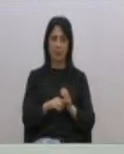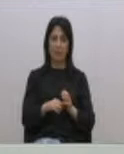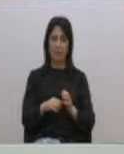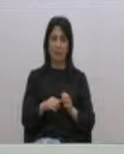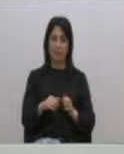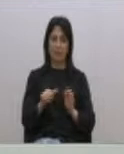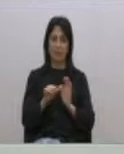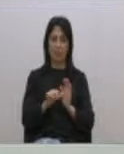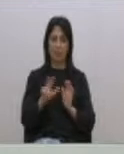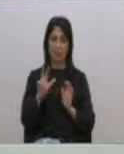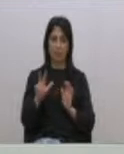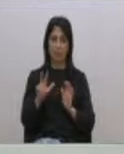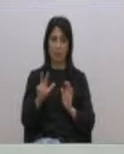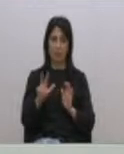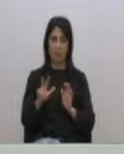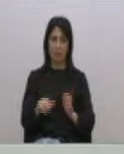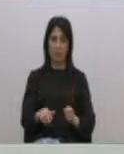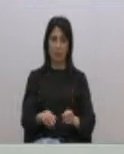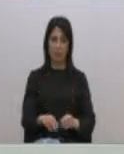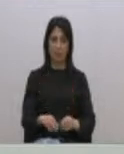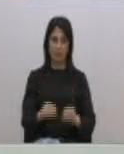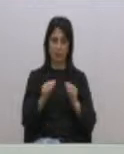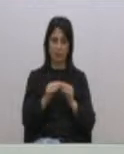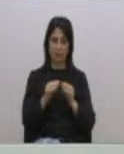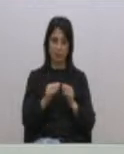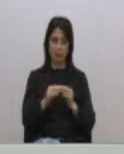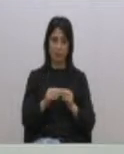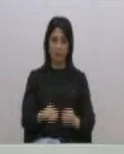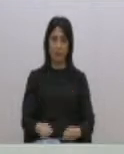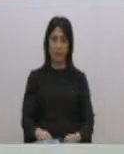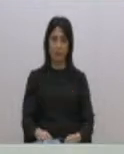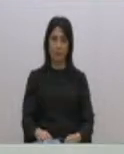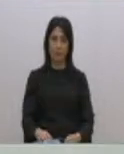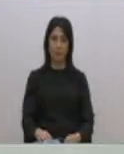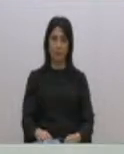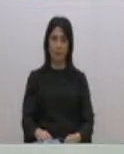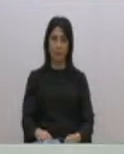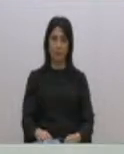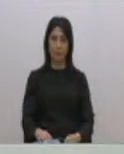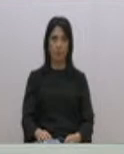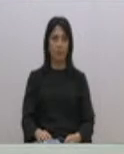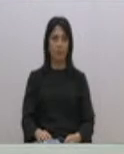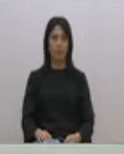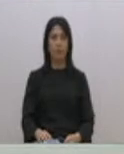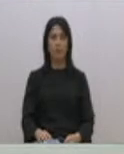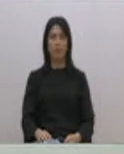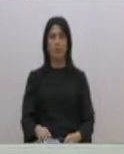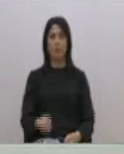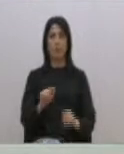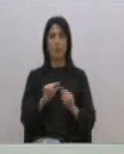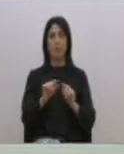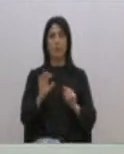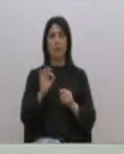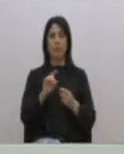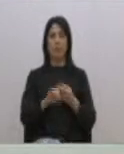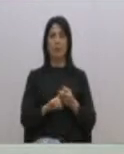რეგლამენტის 63 მუხლი. Არ არის სულელება. Თამარ კოზაია. Anu, am muhtan de ca ușire bit, ce-am